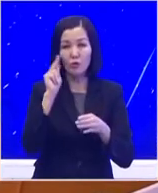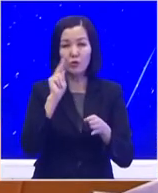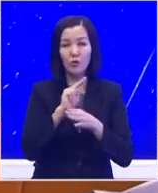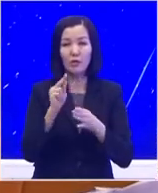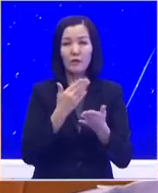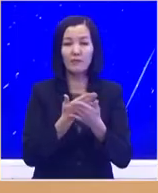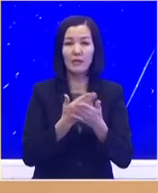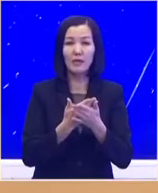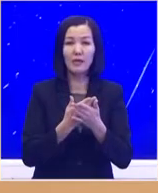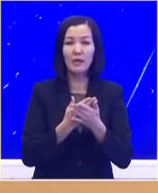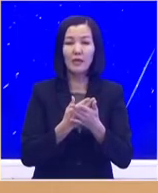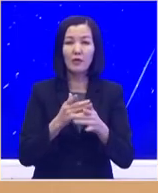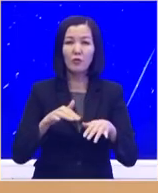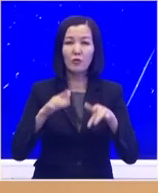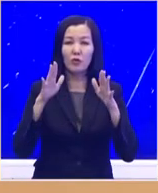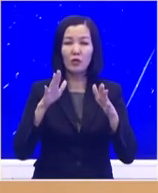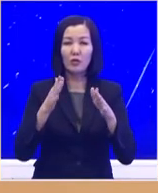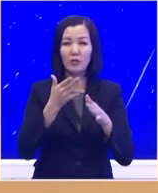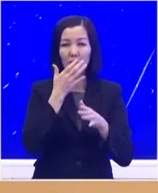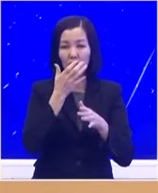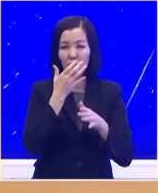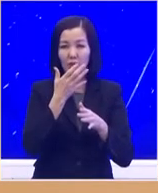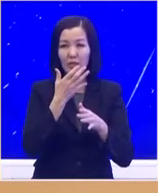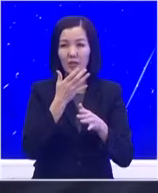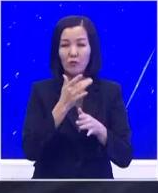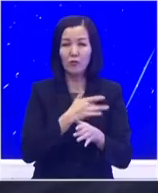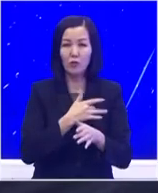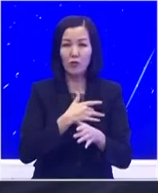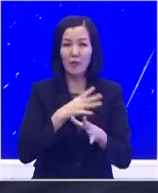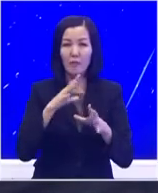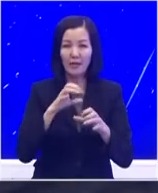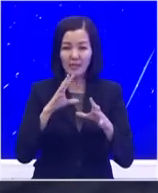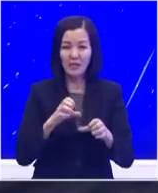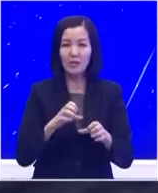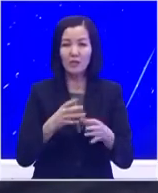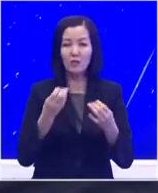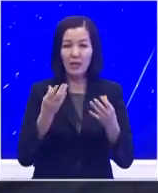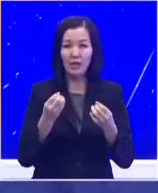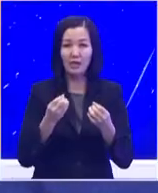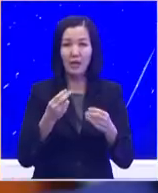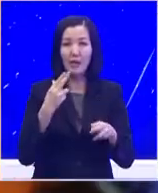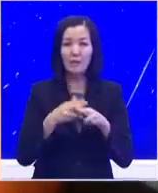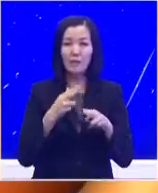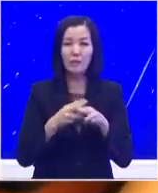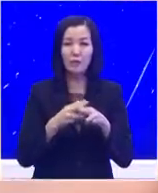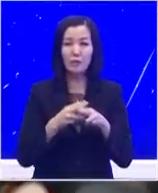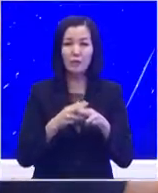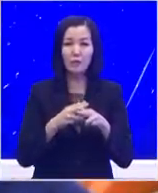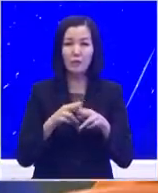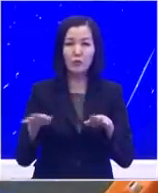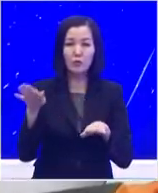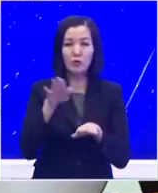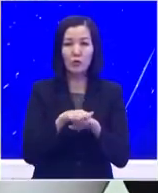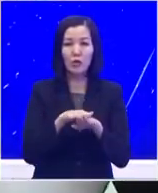мысалы түтінге түскен адамға жасанды тыныс алу, немесе жүрек тұсына массаж жасау, сонымен қатар мұз үстіндегі қауіпсіздік шаралары,